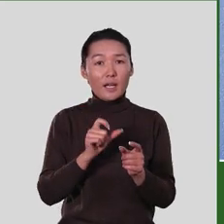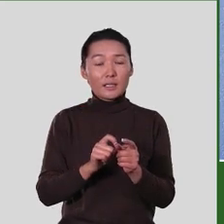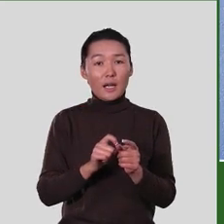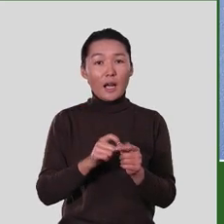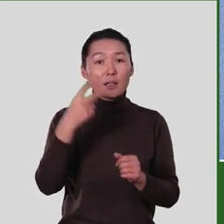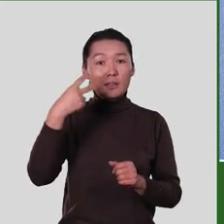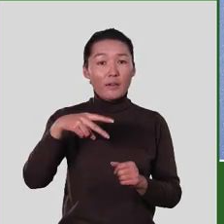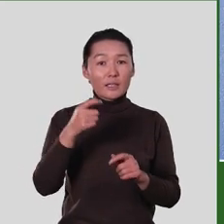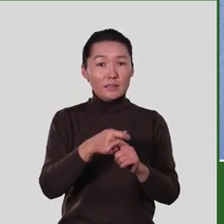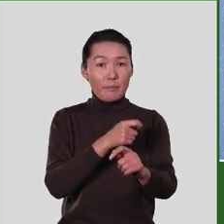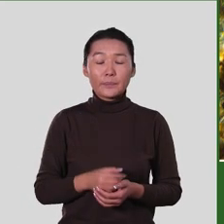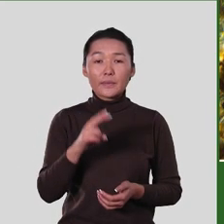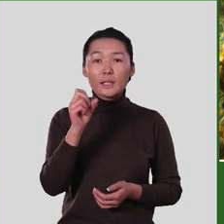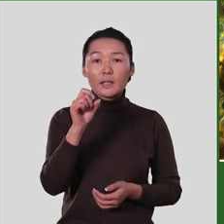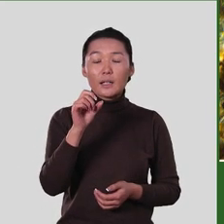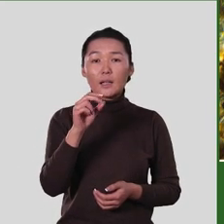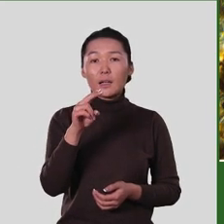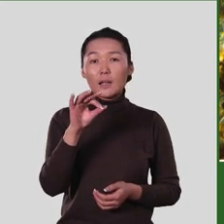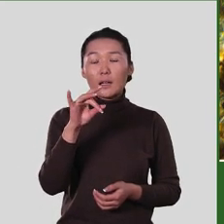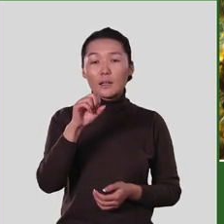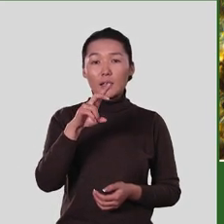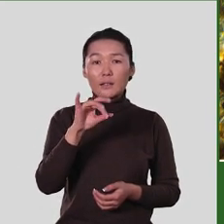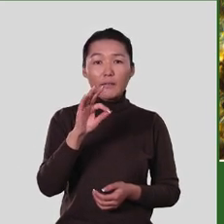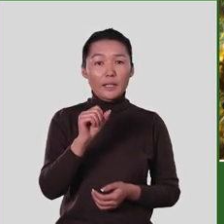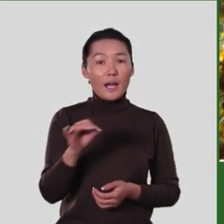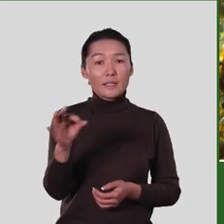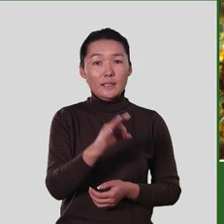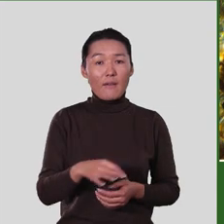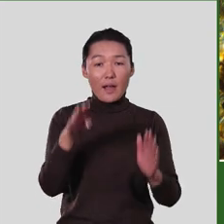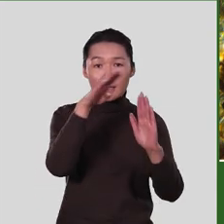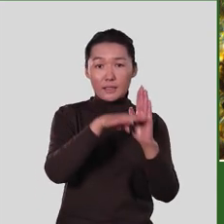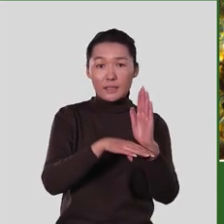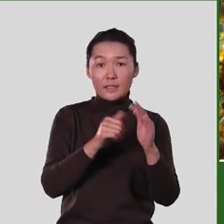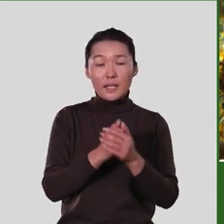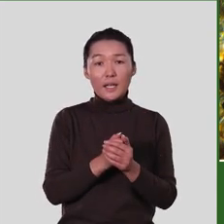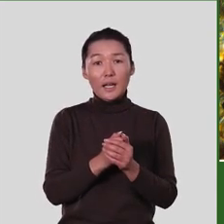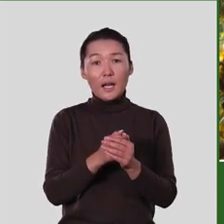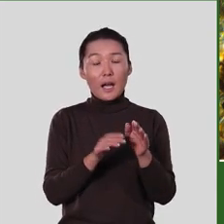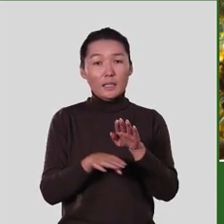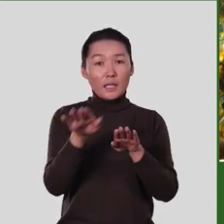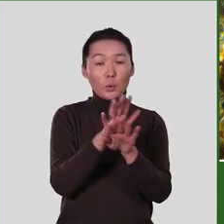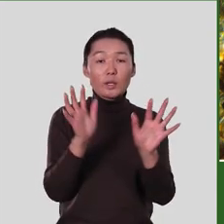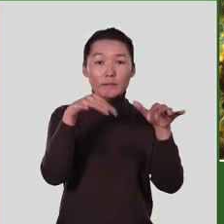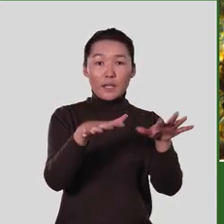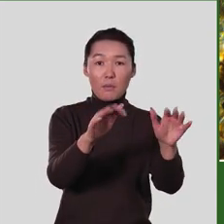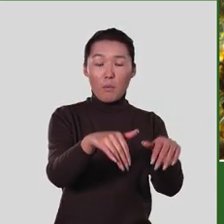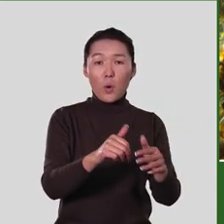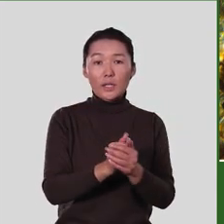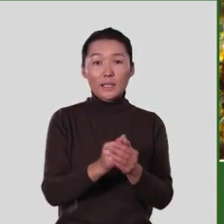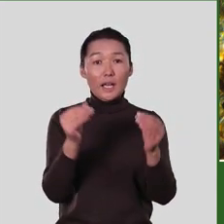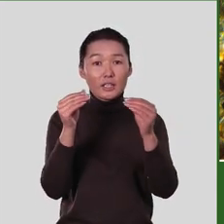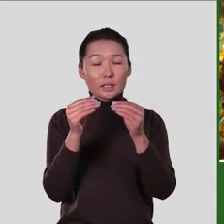20 метров. Коралловые острова низкие, выступающие над уровнем моря всего на несколько